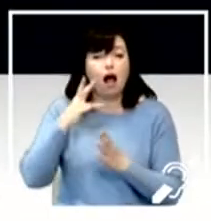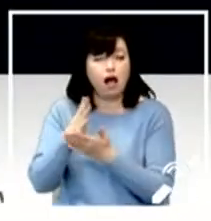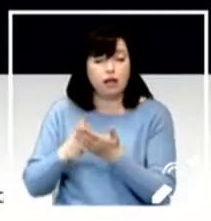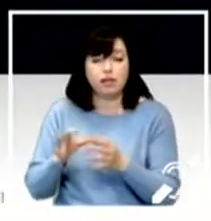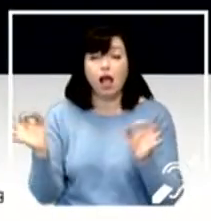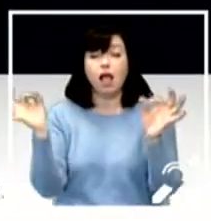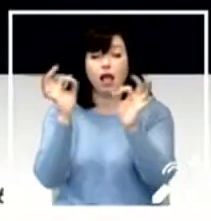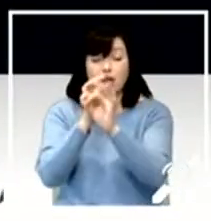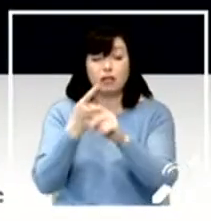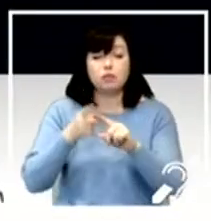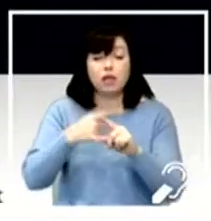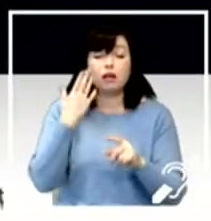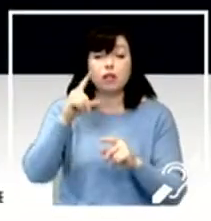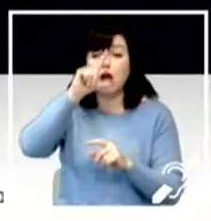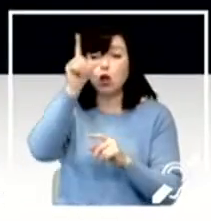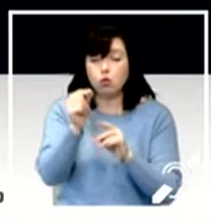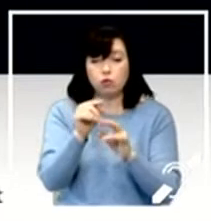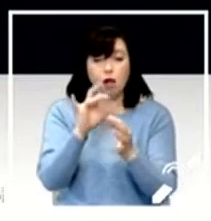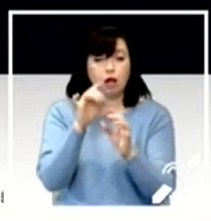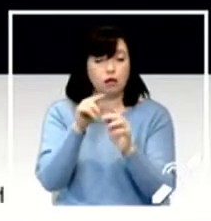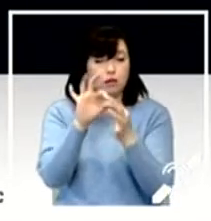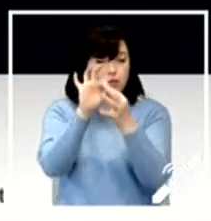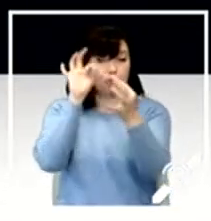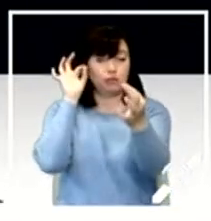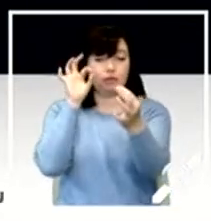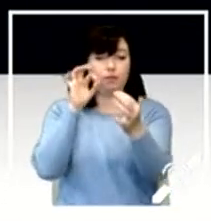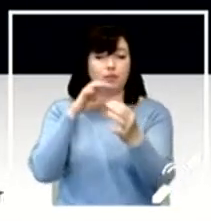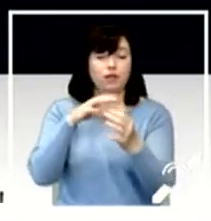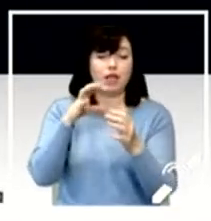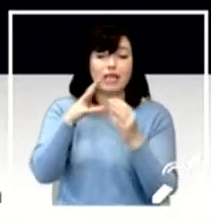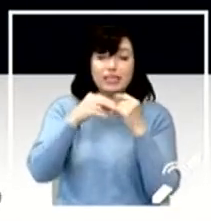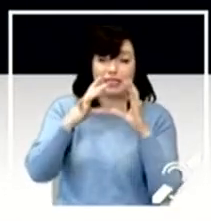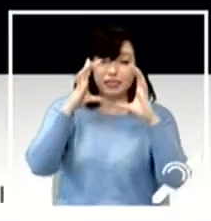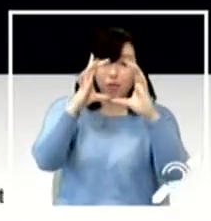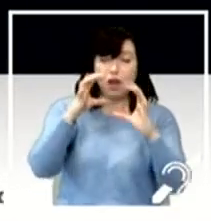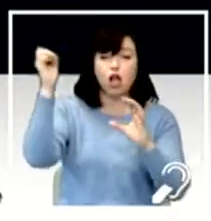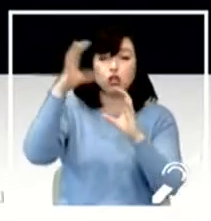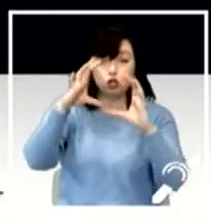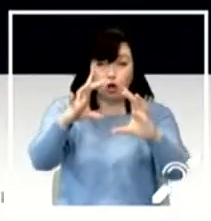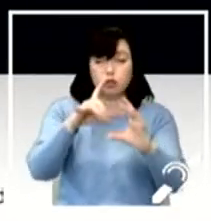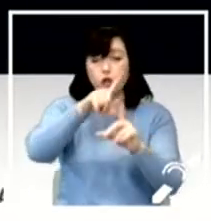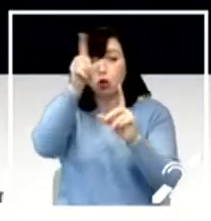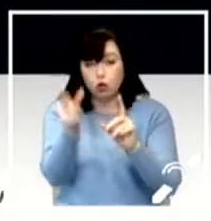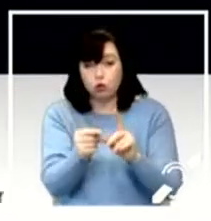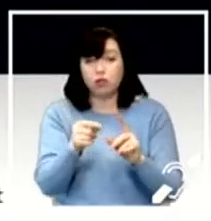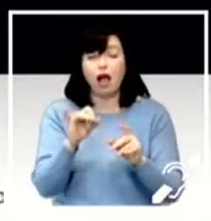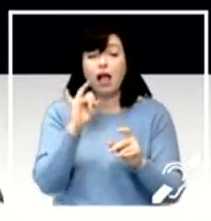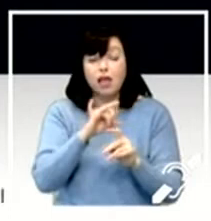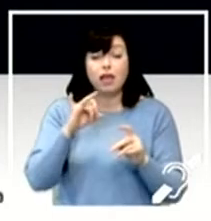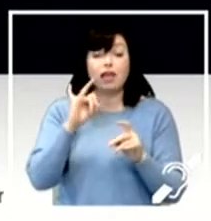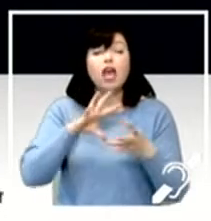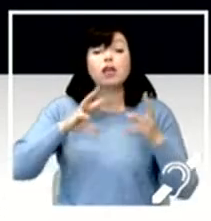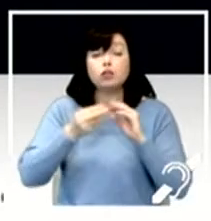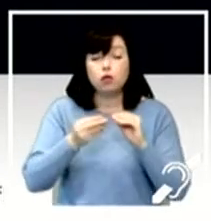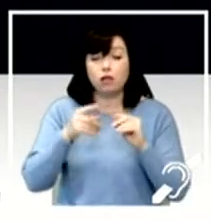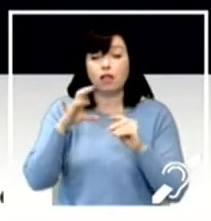loc atunci când luna este perfect aliniată cu Pământul și Soarele, iar în punctul maxim este complet acoperită de umbra